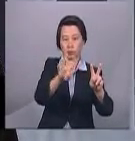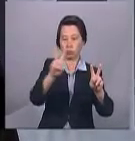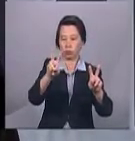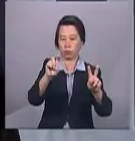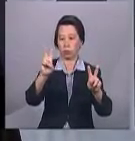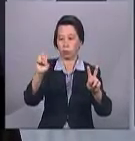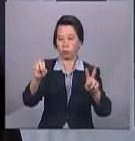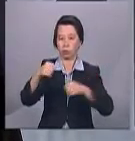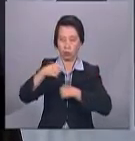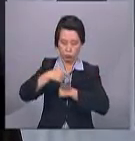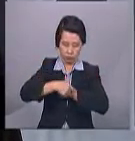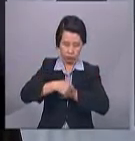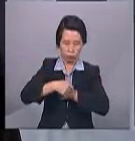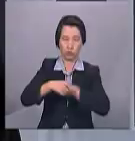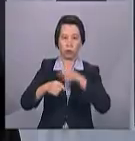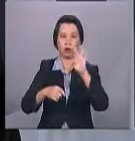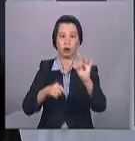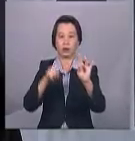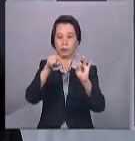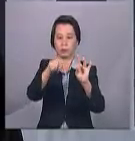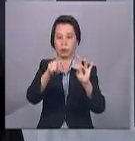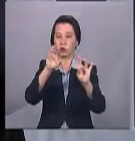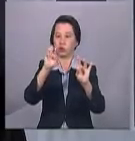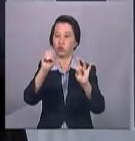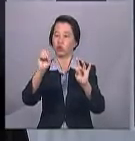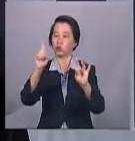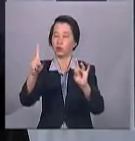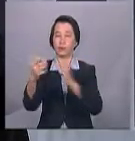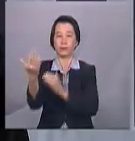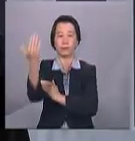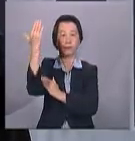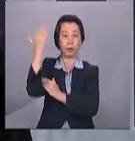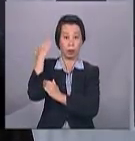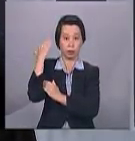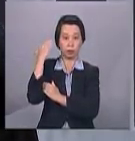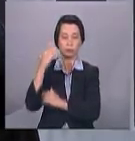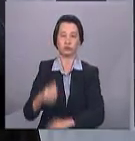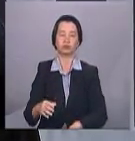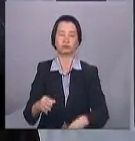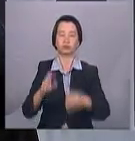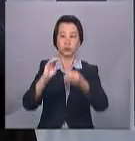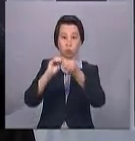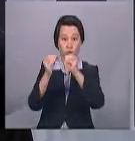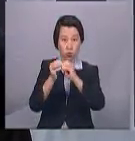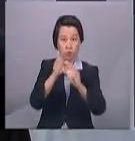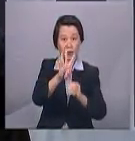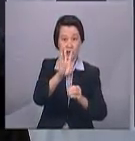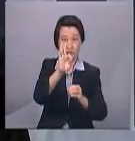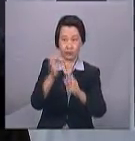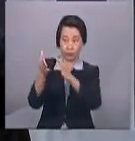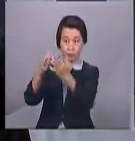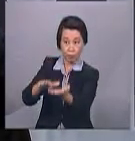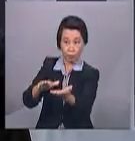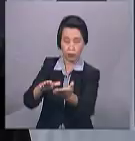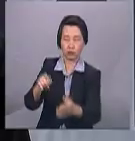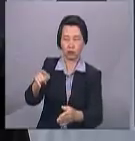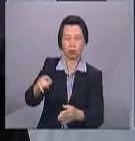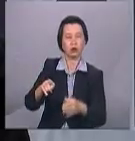2020 jam 8:01 pagi. Kes kematian ke-49, iaitu kes